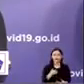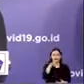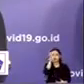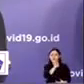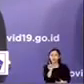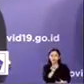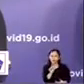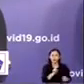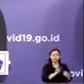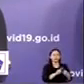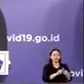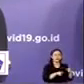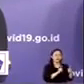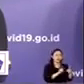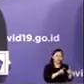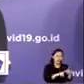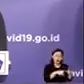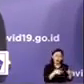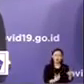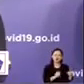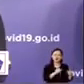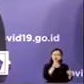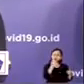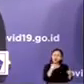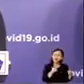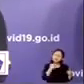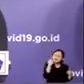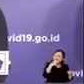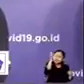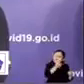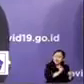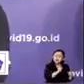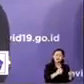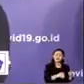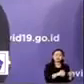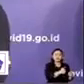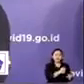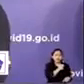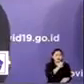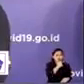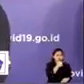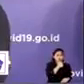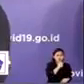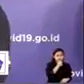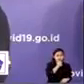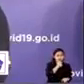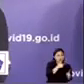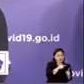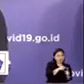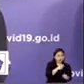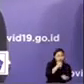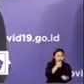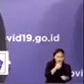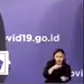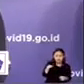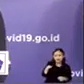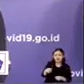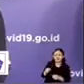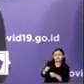mengecek atau meneliti potensi daripada obat tersebut untuk membunuh daya killing terhadap